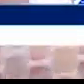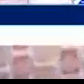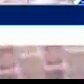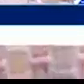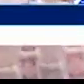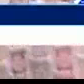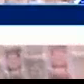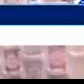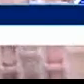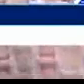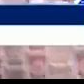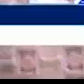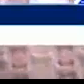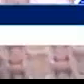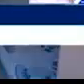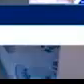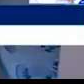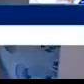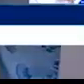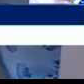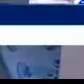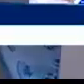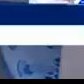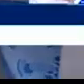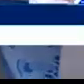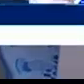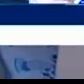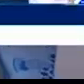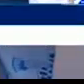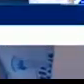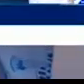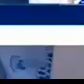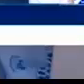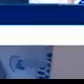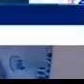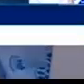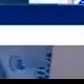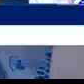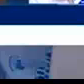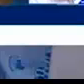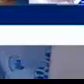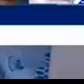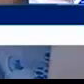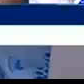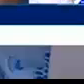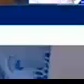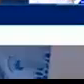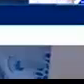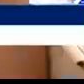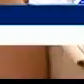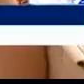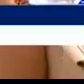grăbiți și copleșiți de griji. Recunosc că nu e ușor, dar nu lasă mâinile în jos. Eugen face parte din Orchestra Forțelor Armate, doar că salariul